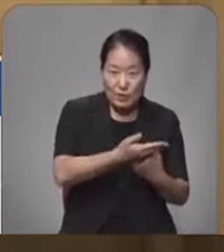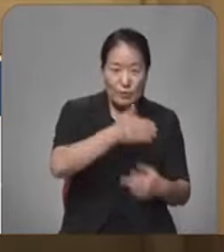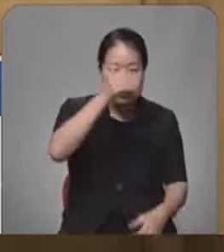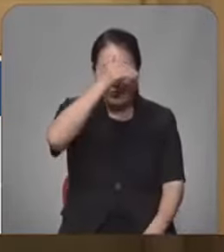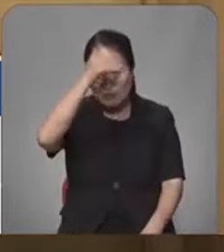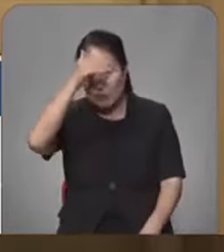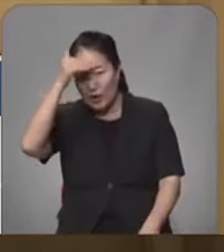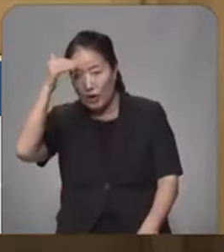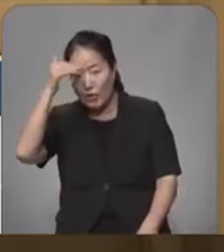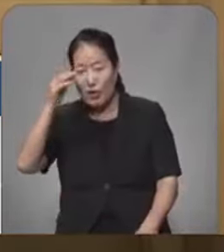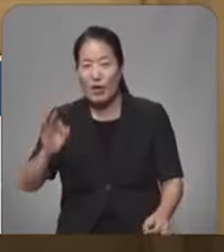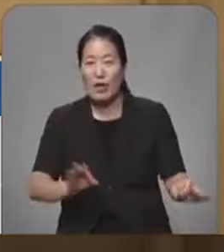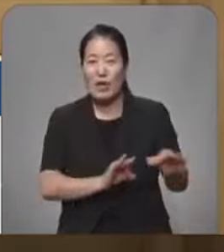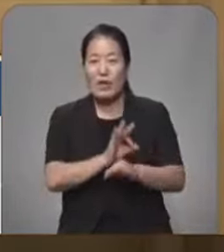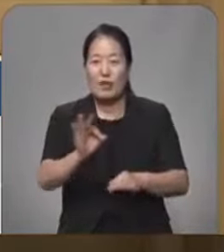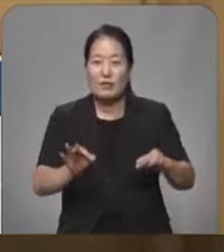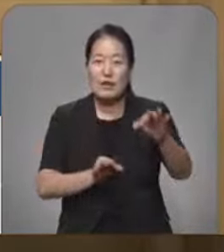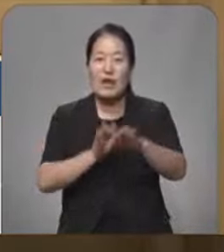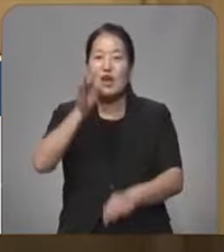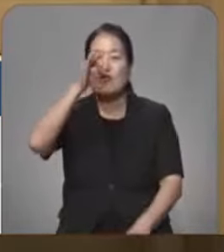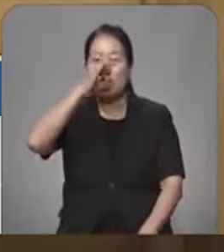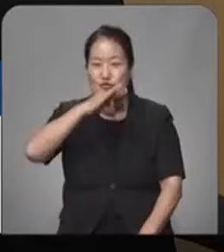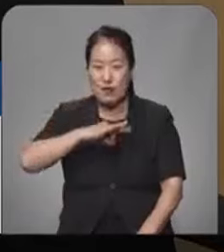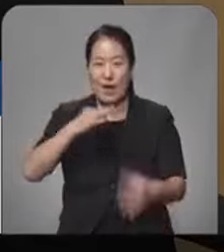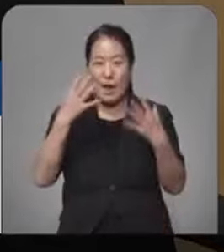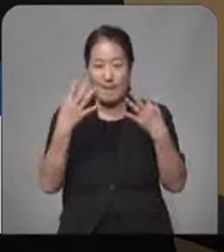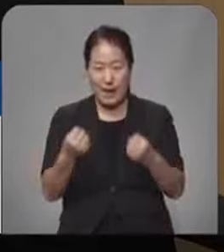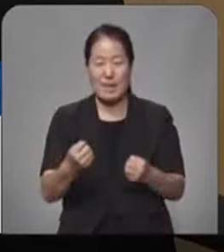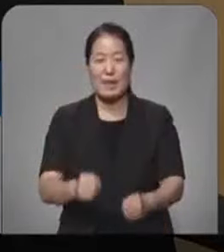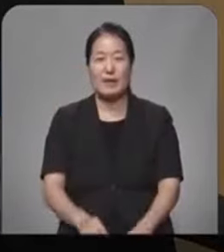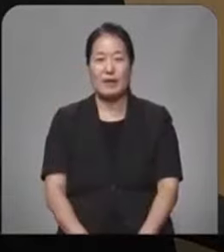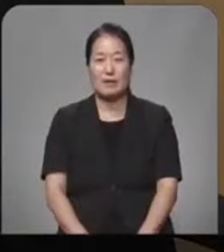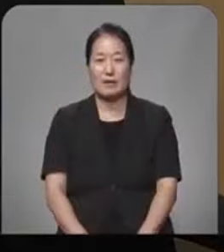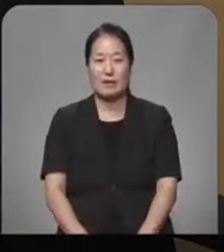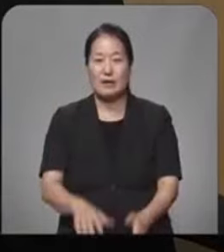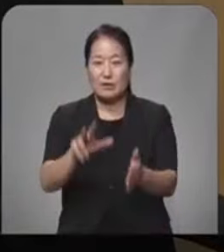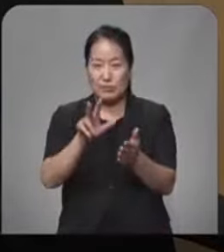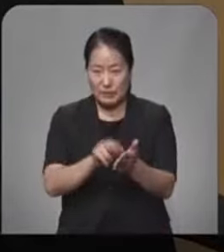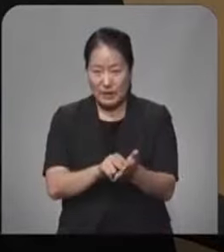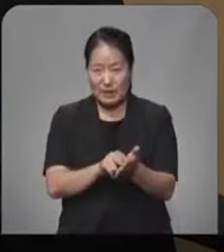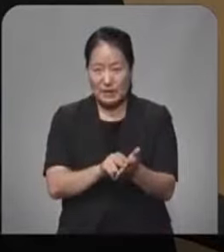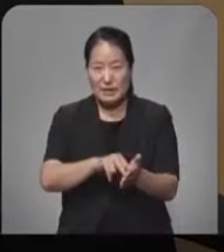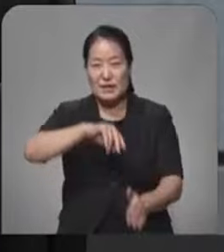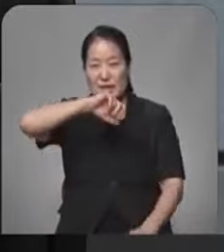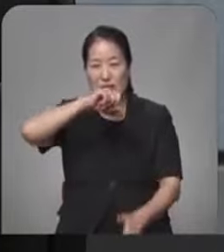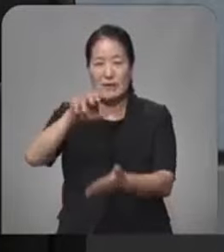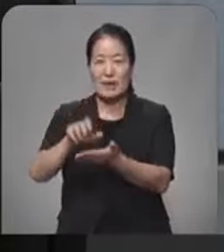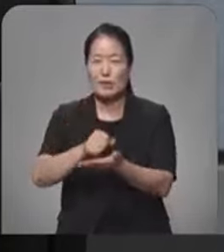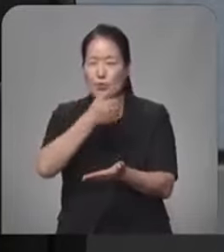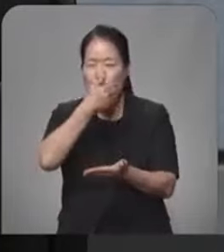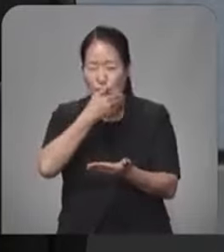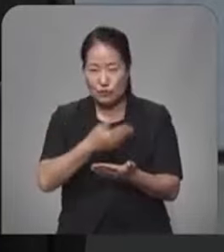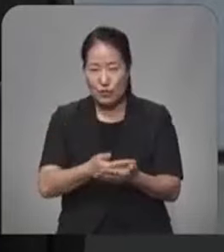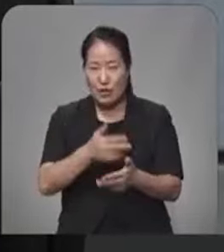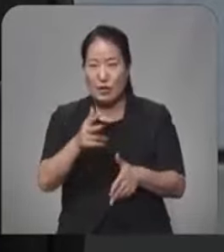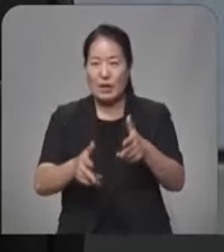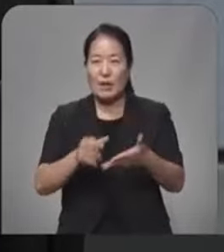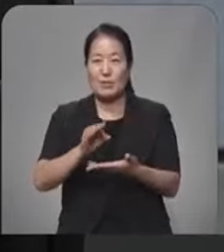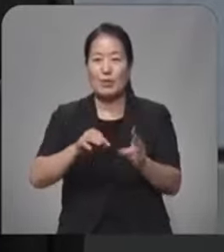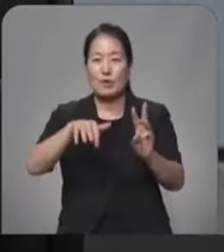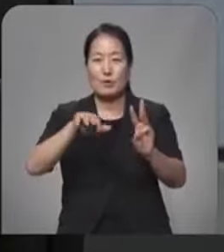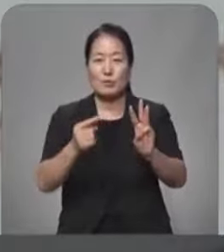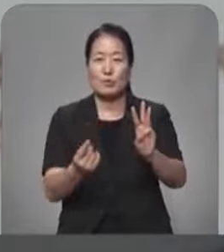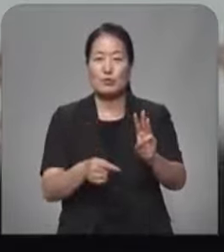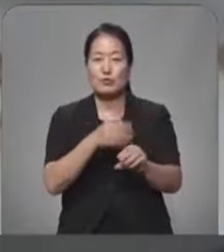많은 경제성으로서 참 유리한 점이 많기 때문에 문제는 차질없는 예산 확보. 전체 사업비 3조 원